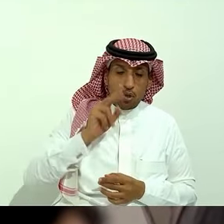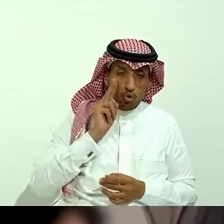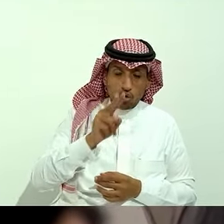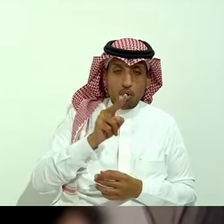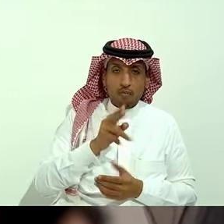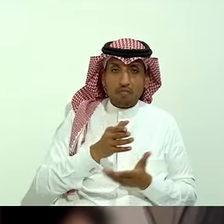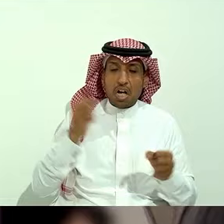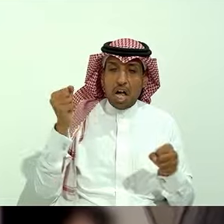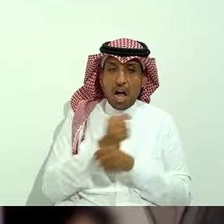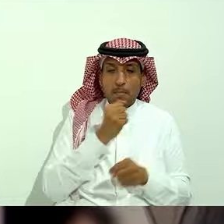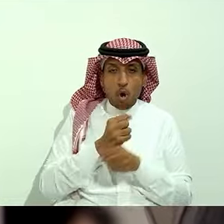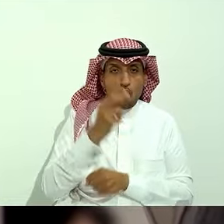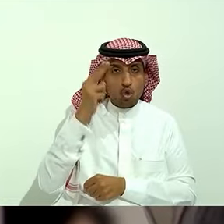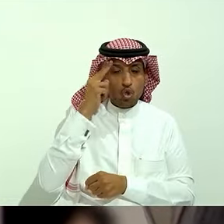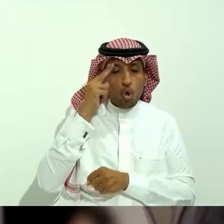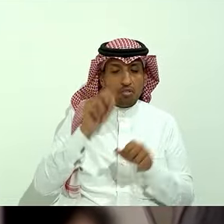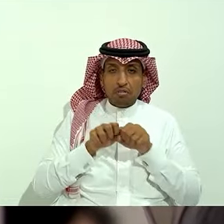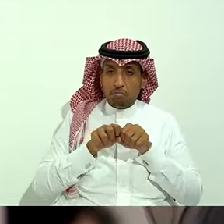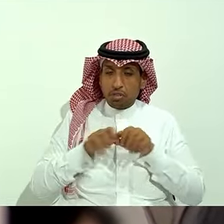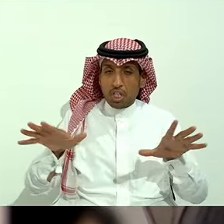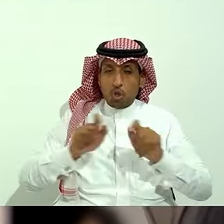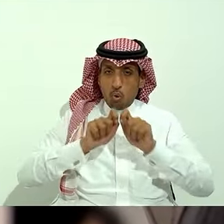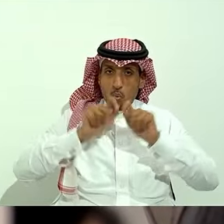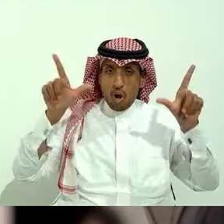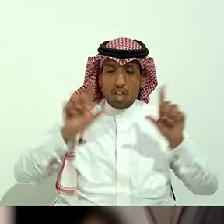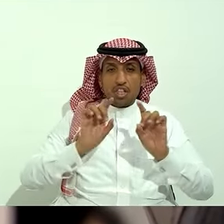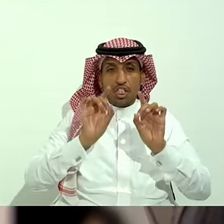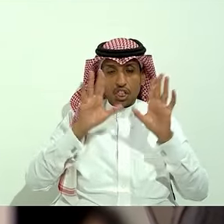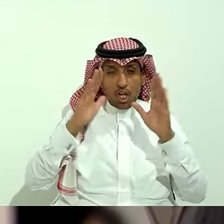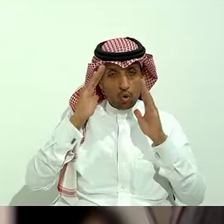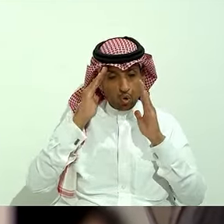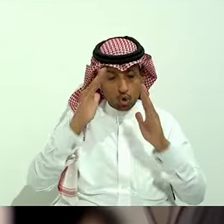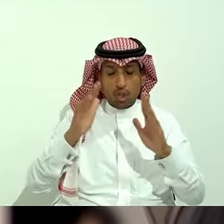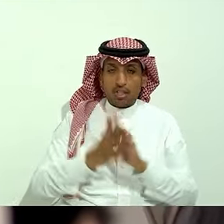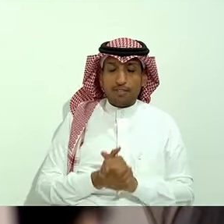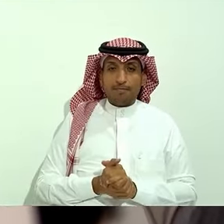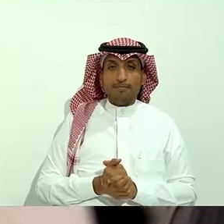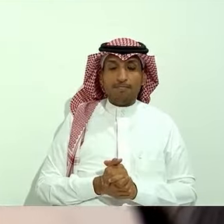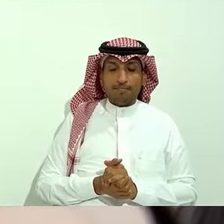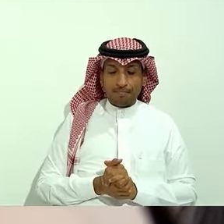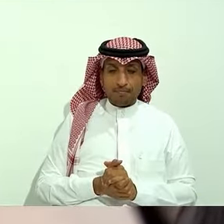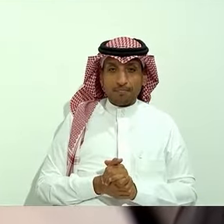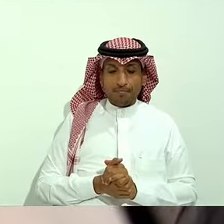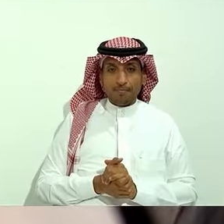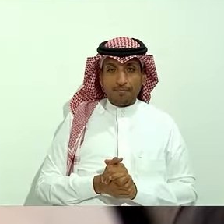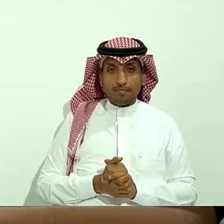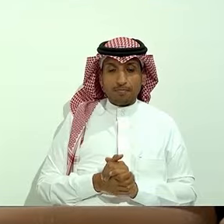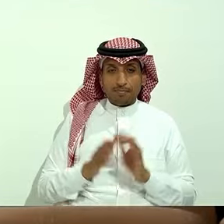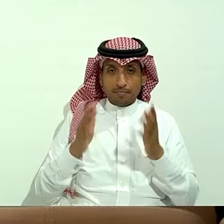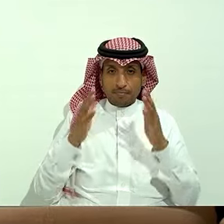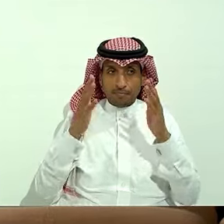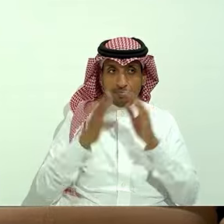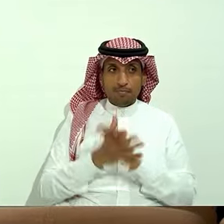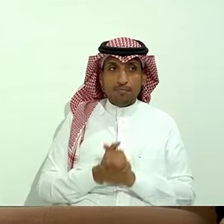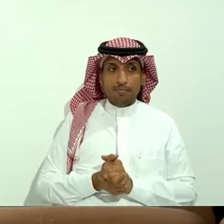السعودي موجود وواضح وبارز بإذن الله. شكرا لكم. شكرا يعطيك العافية. شكرا جزيلا.